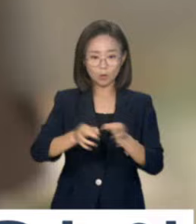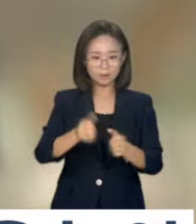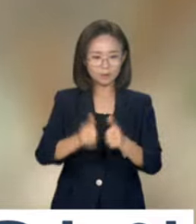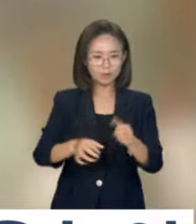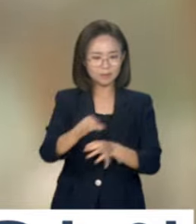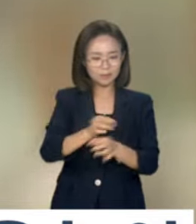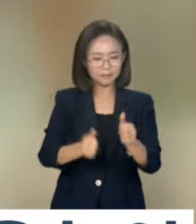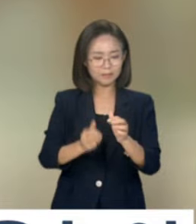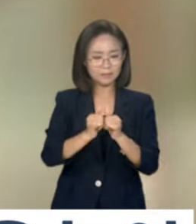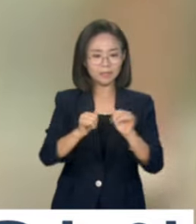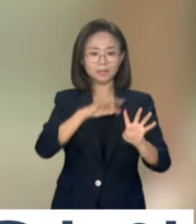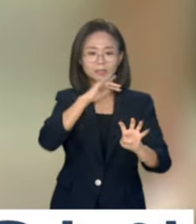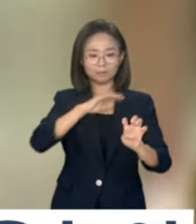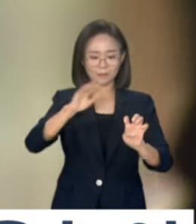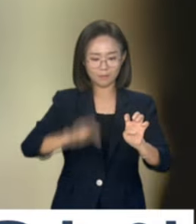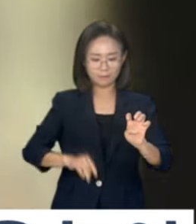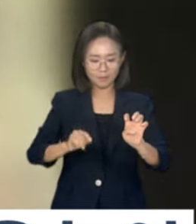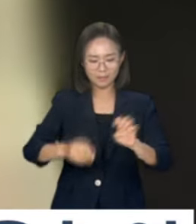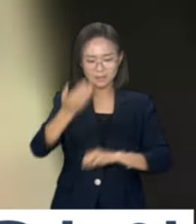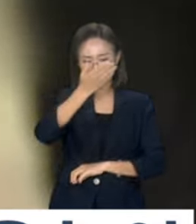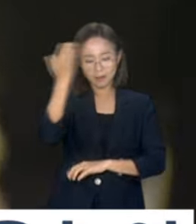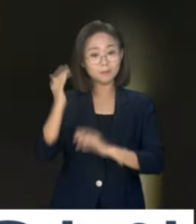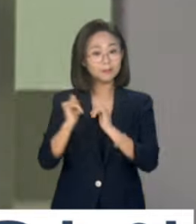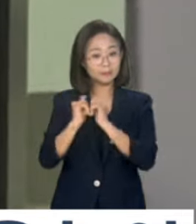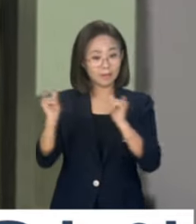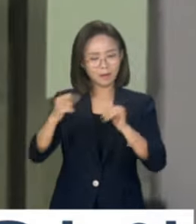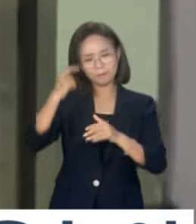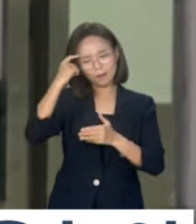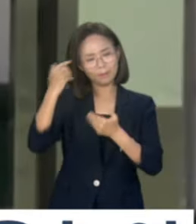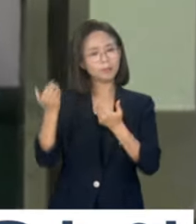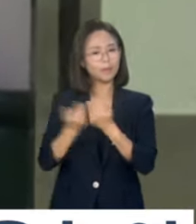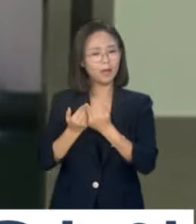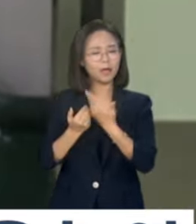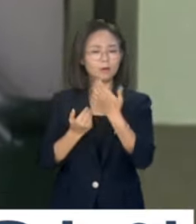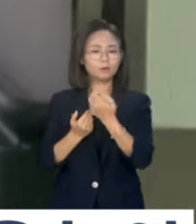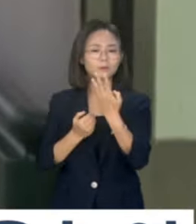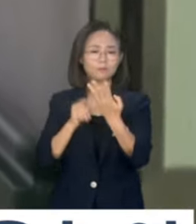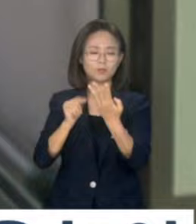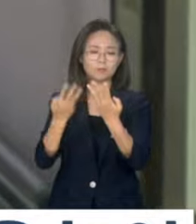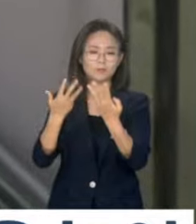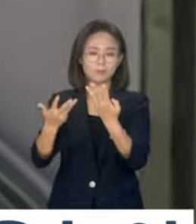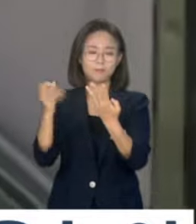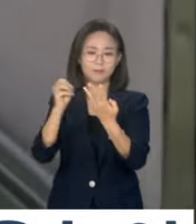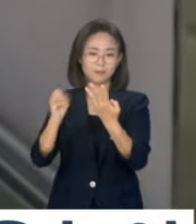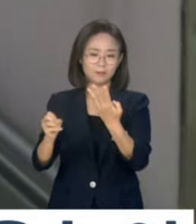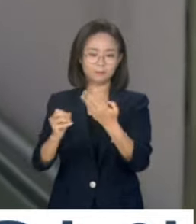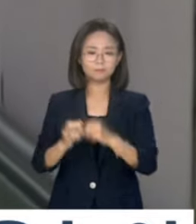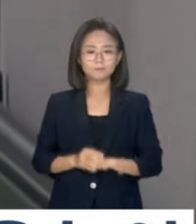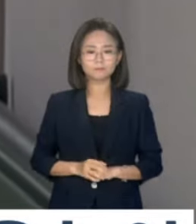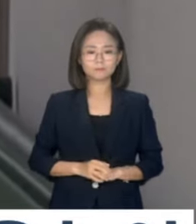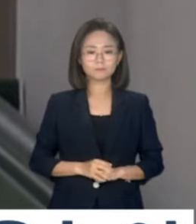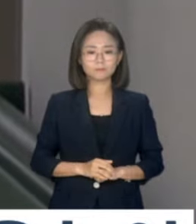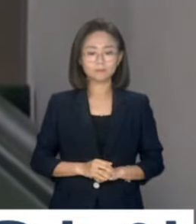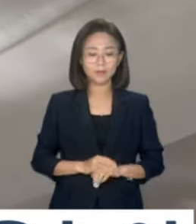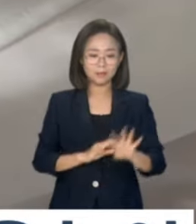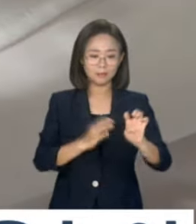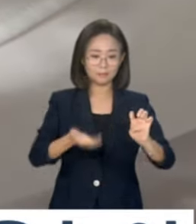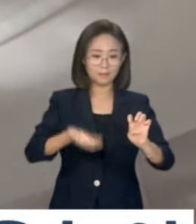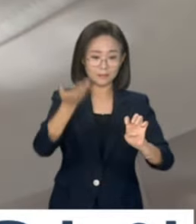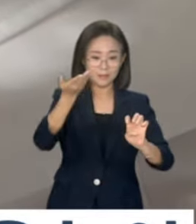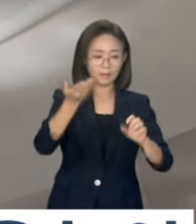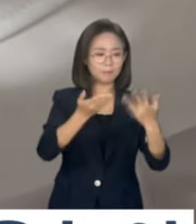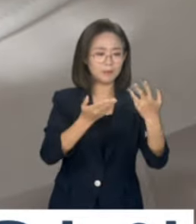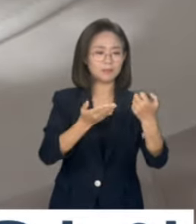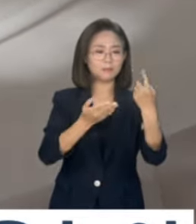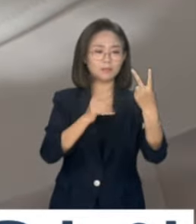가능성이 큰 40대 미만 젊은 의사들의 반대 비율은 93.3% 달 했지만 40대는